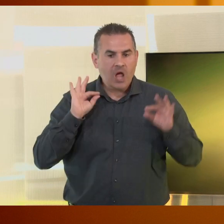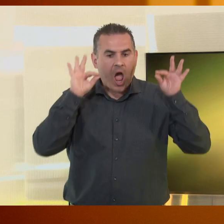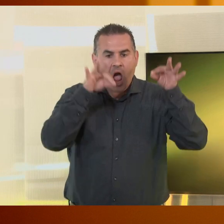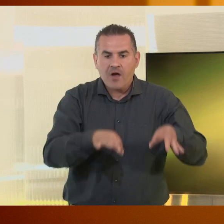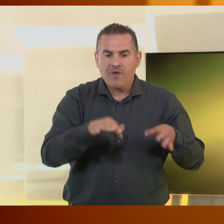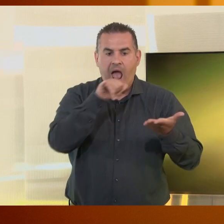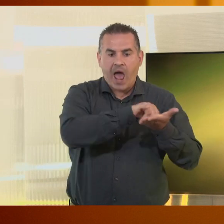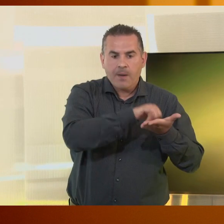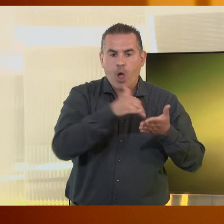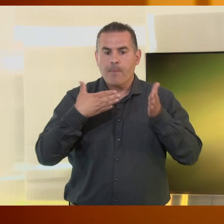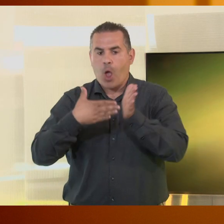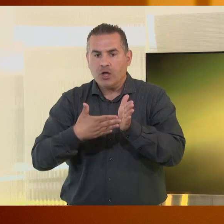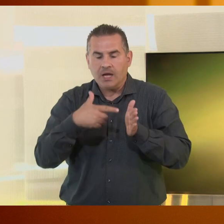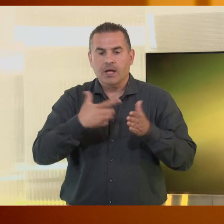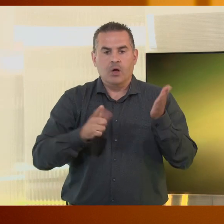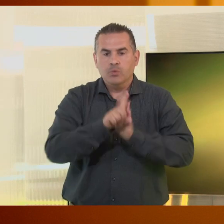Alghero e Olbia.